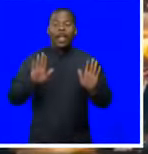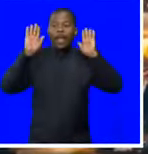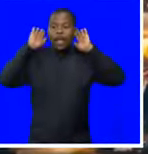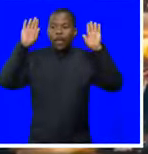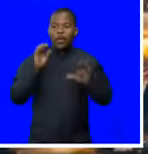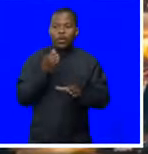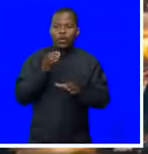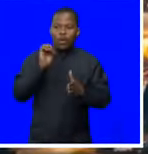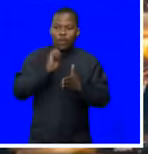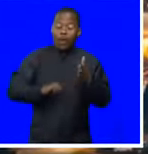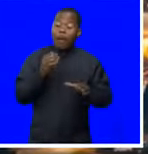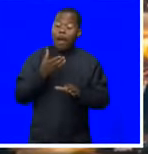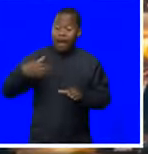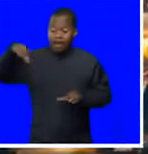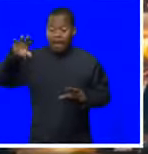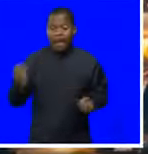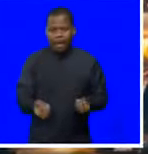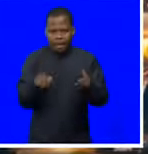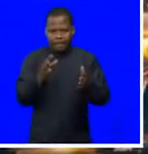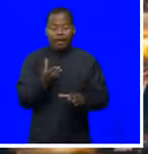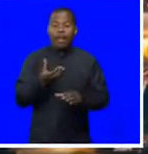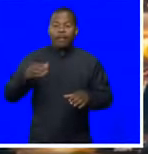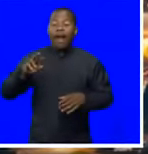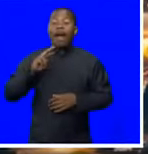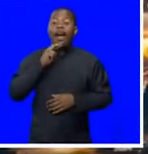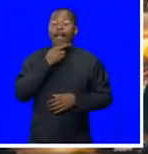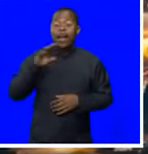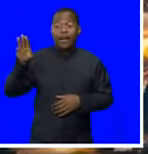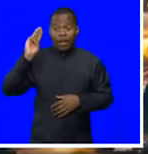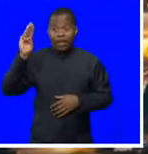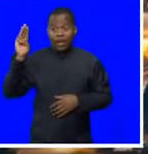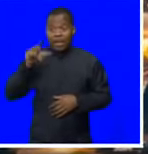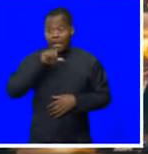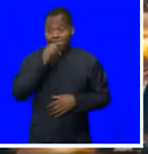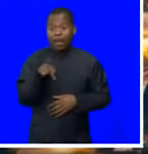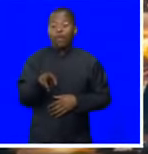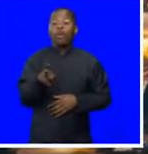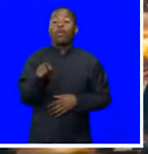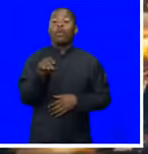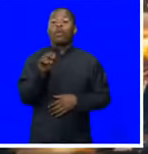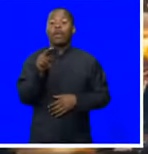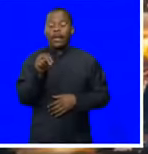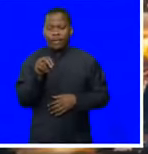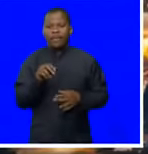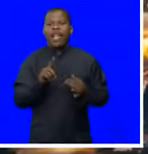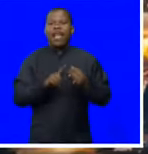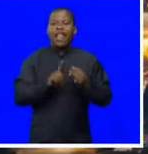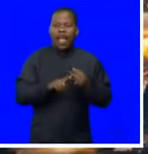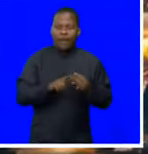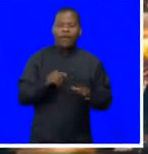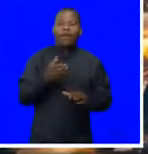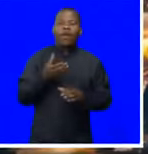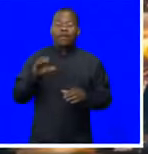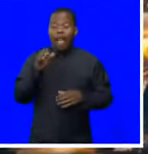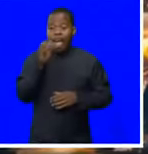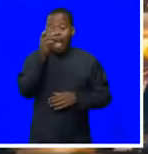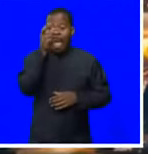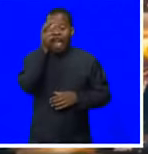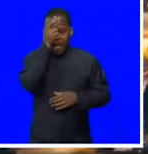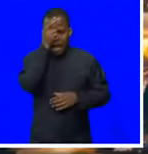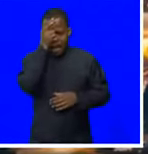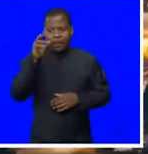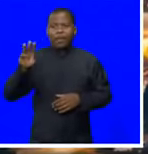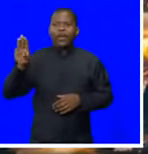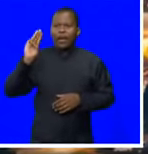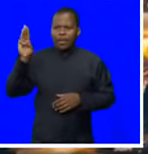Sasingena kithi okulethi buya ngaphandle kwakulele mengameli welive leRussia Vladimir Putin notabambaka yomhlangano kanye nemlingani wakhe welive leTurkey